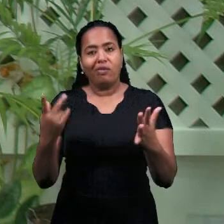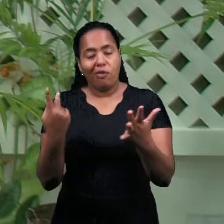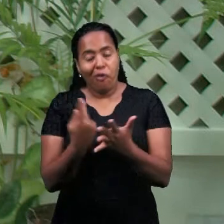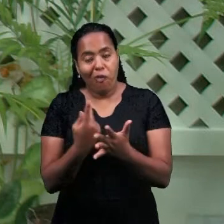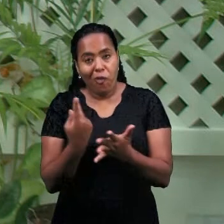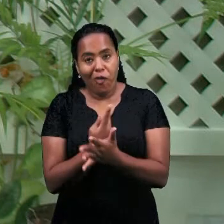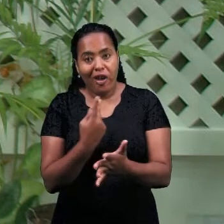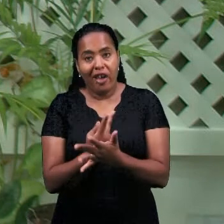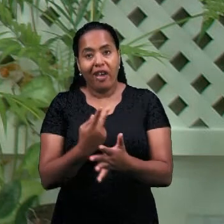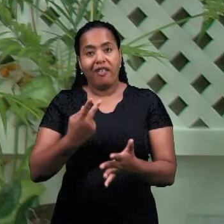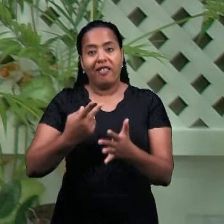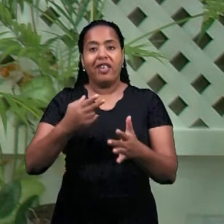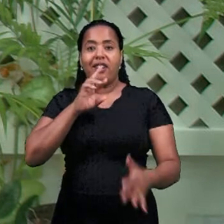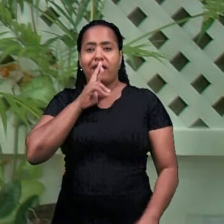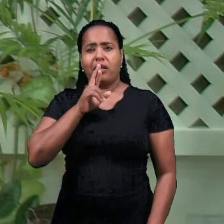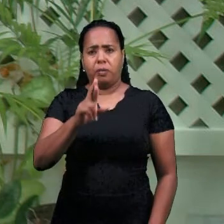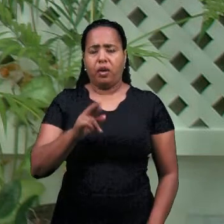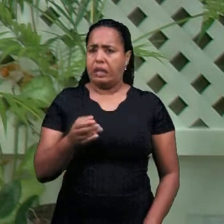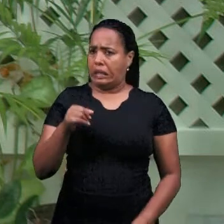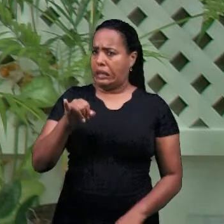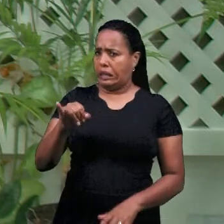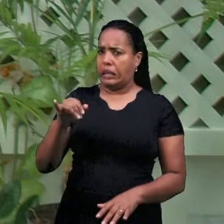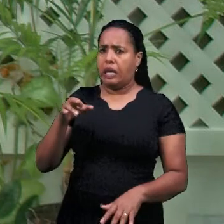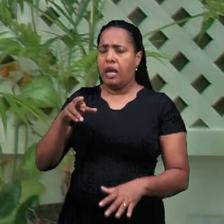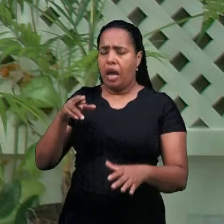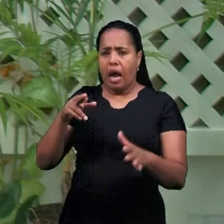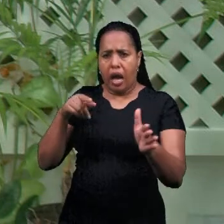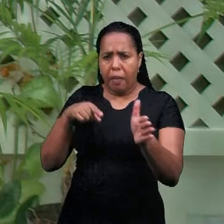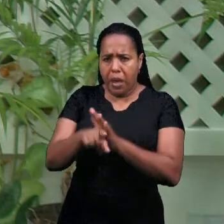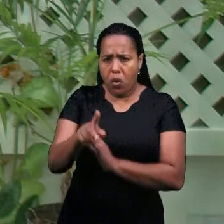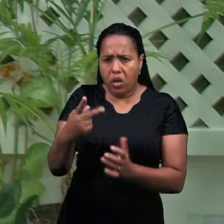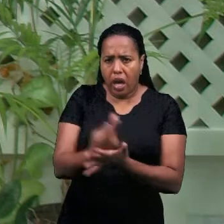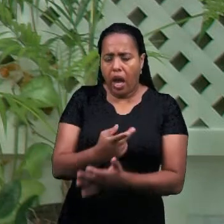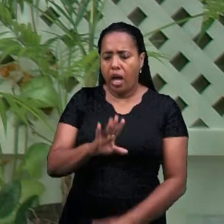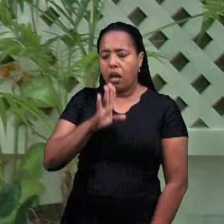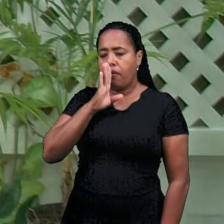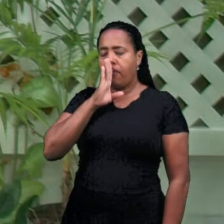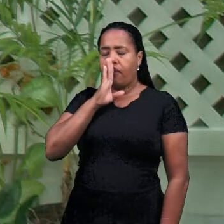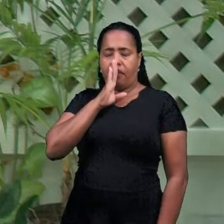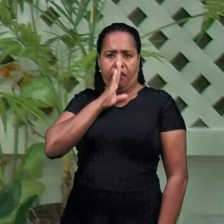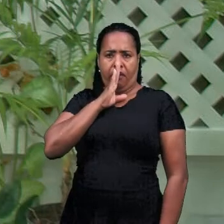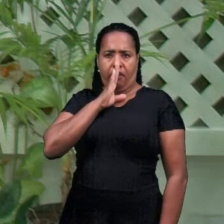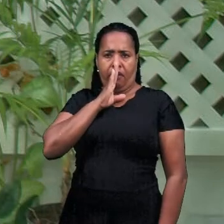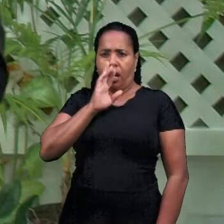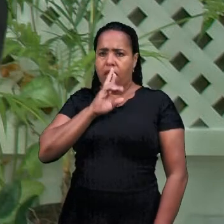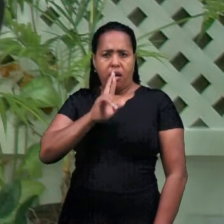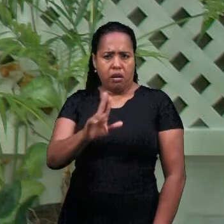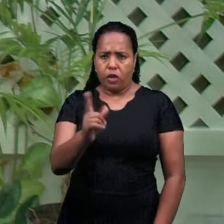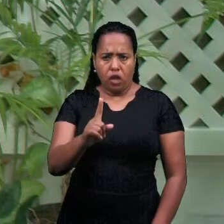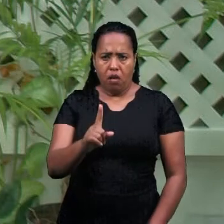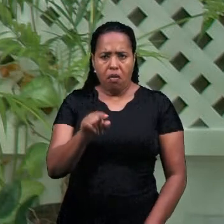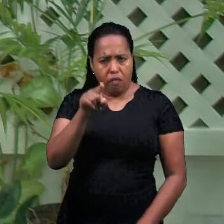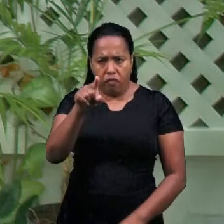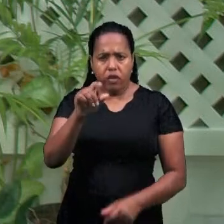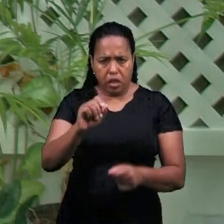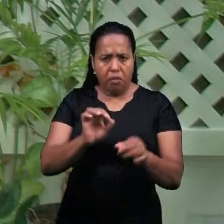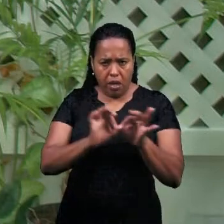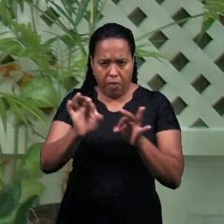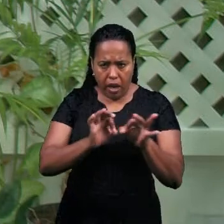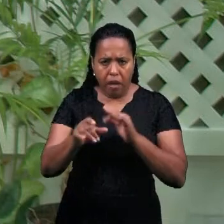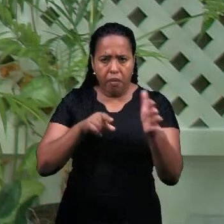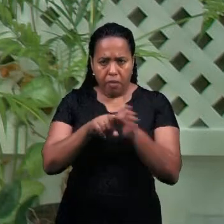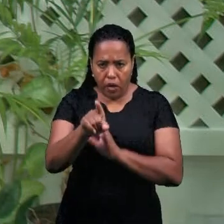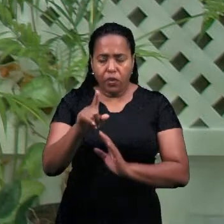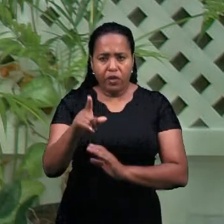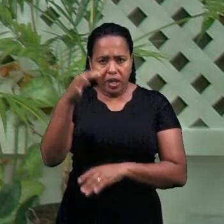La question, elle est erronée, donc vous ne répondez pas. Donc la question, elle est erronée,